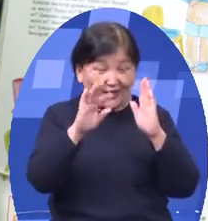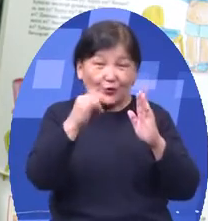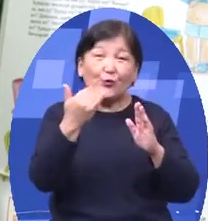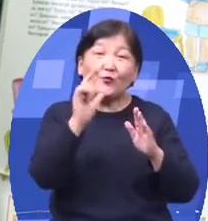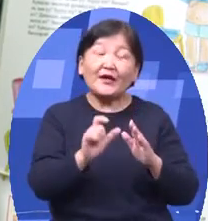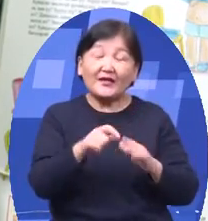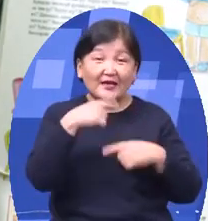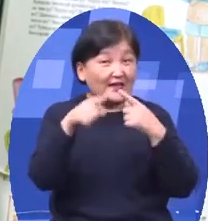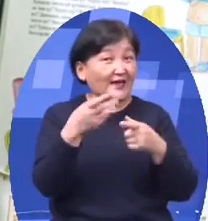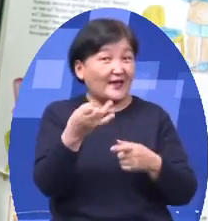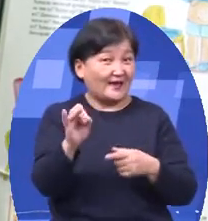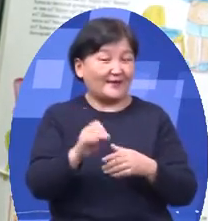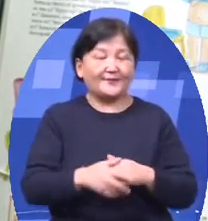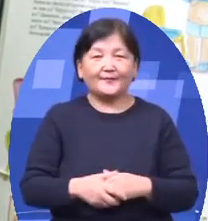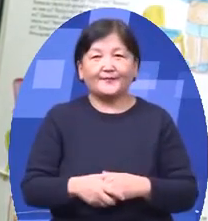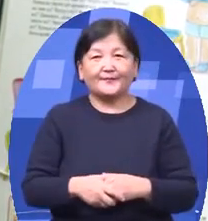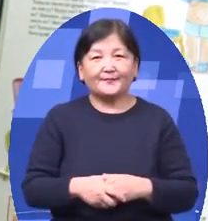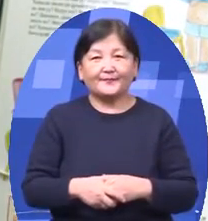алахыг хэлээрэй заяа.